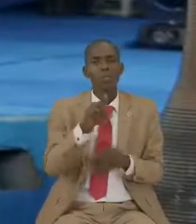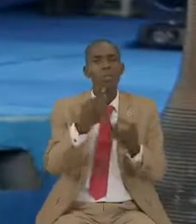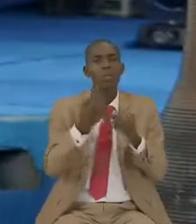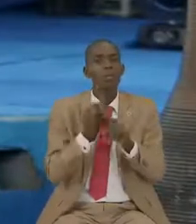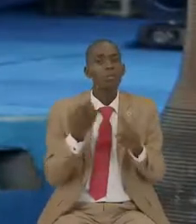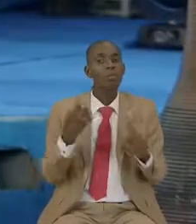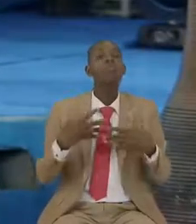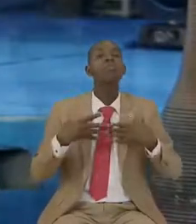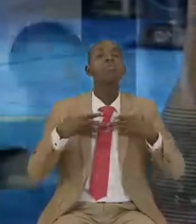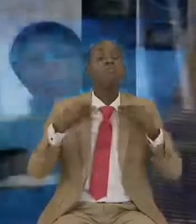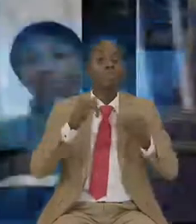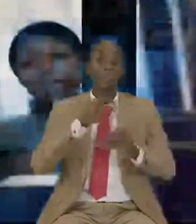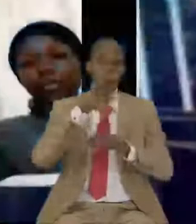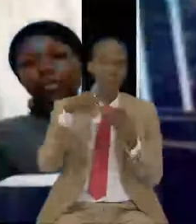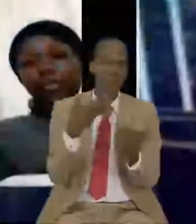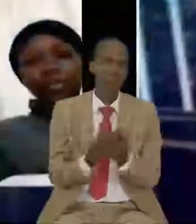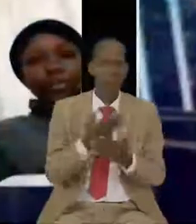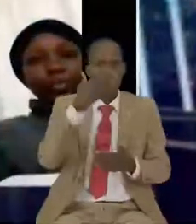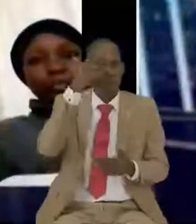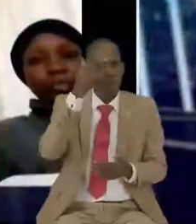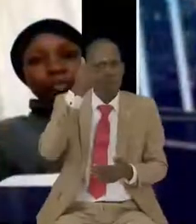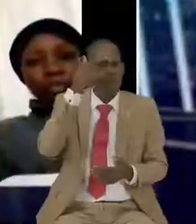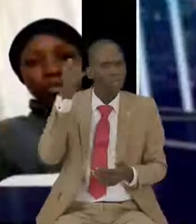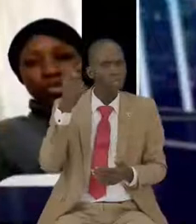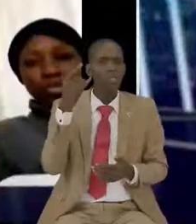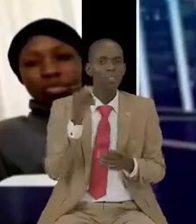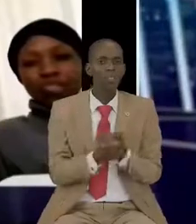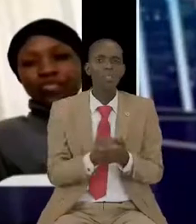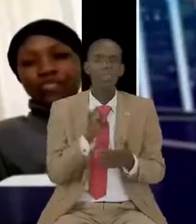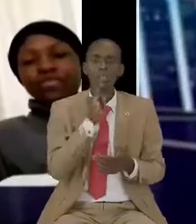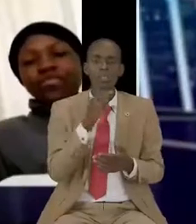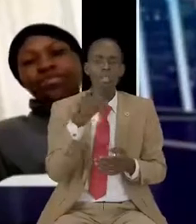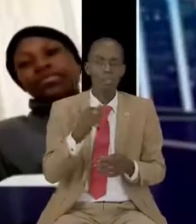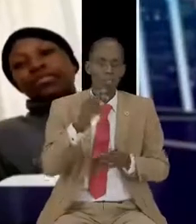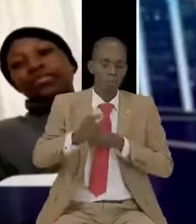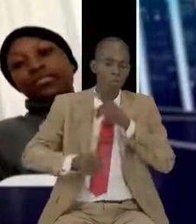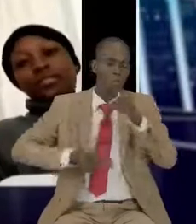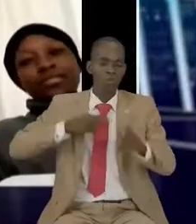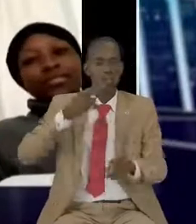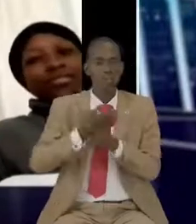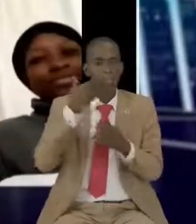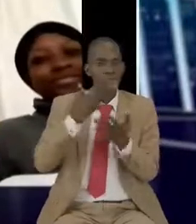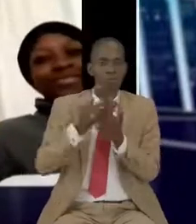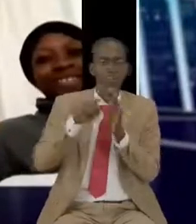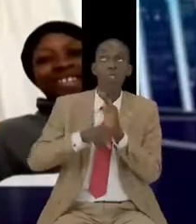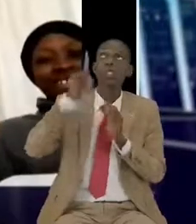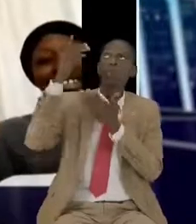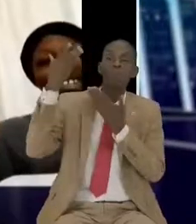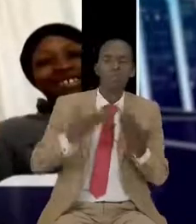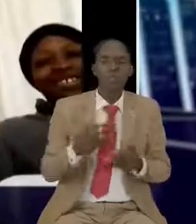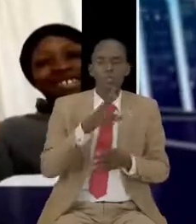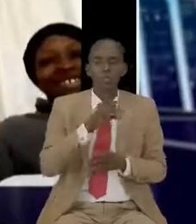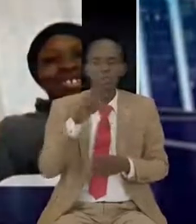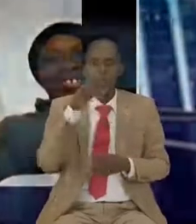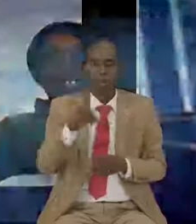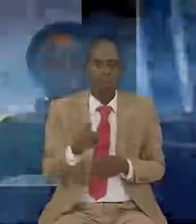maladie, il guérit tout le monde, quel que soit le lieu de votre provenance, il guérit tout, parce que c'est la bonté